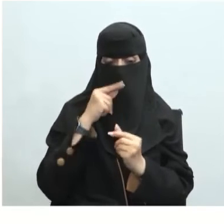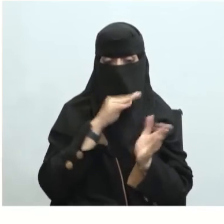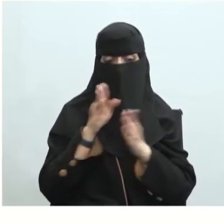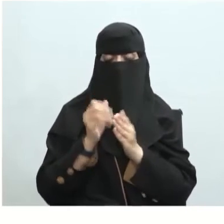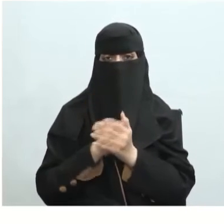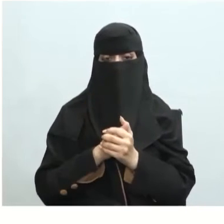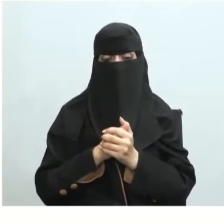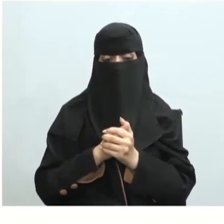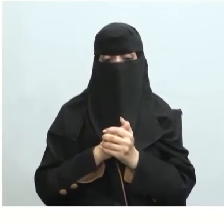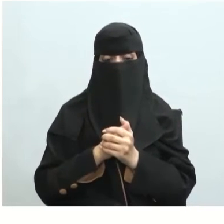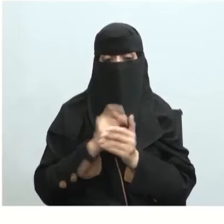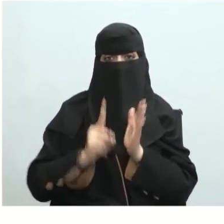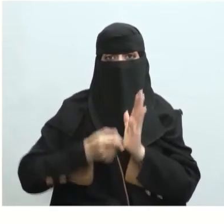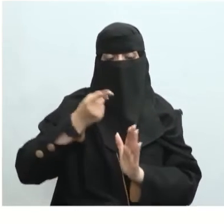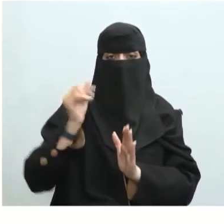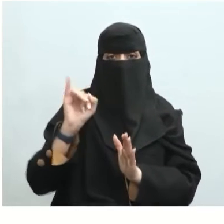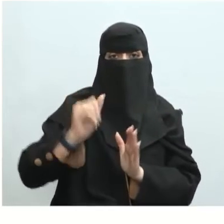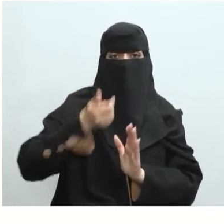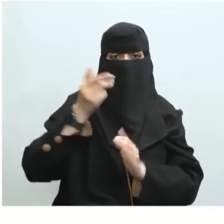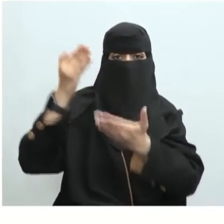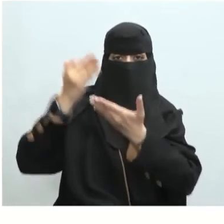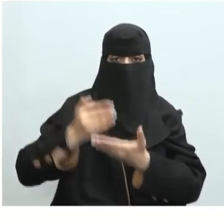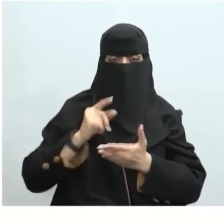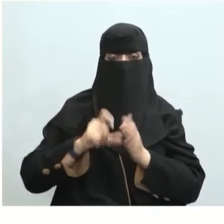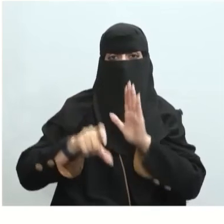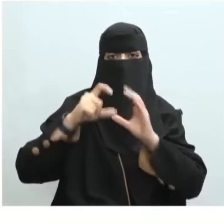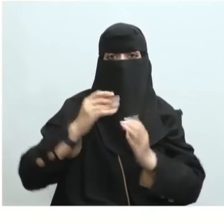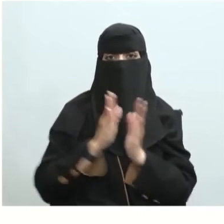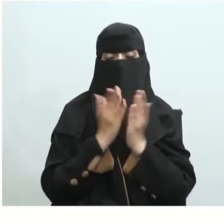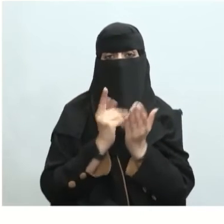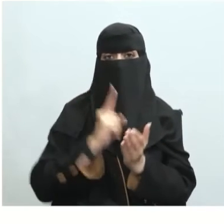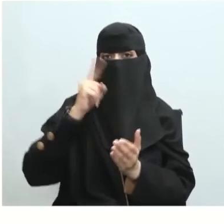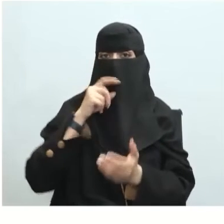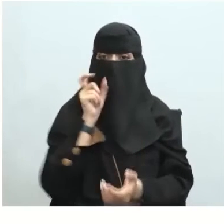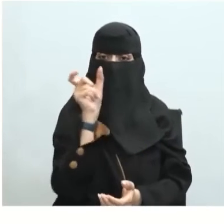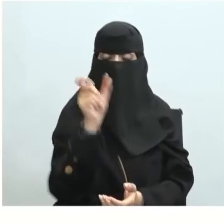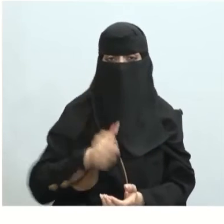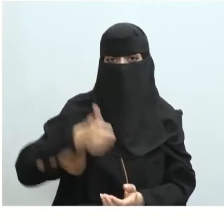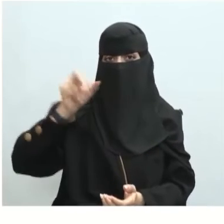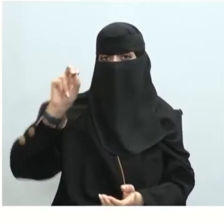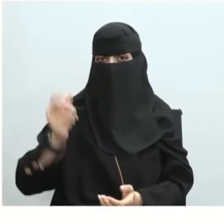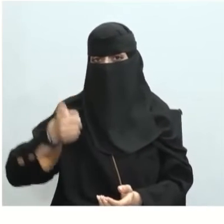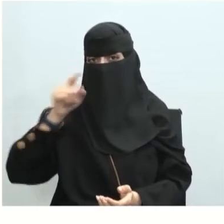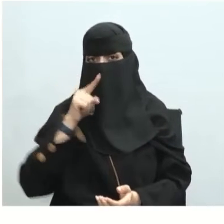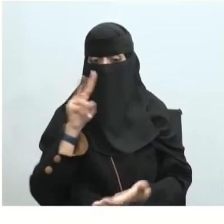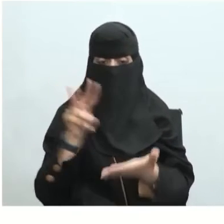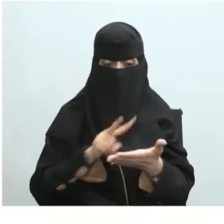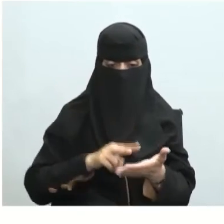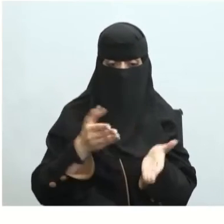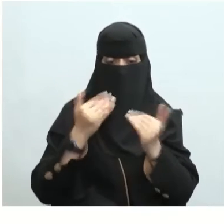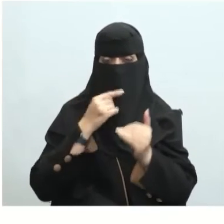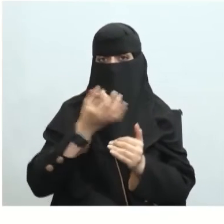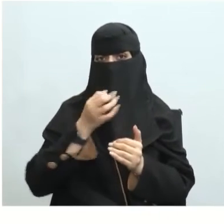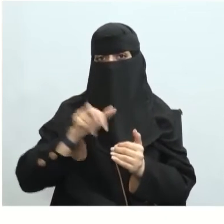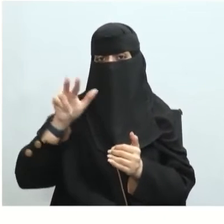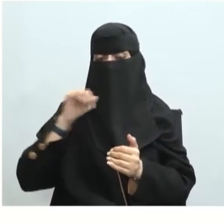واحصائيات احسنتم هنا اول ما نزل من القران اقرا هذا ايضا وقول المتنبي وخير جليس في